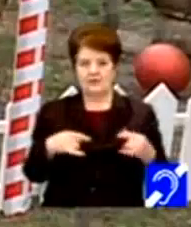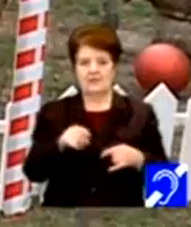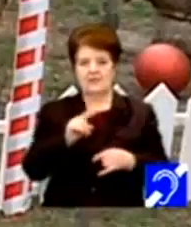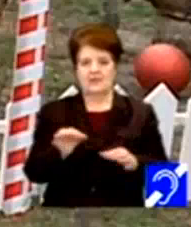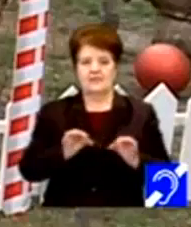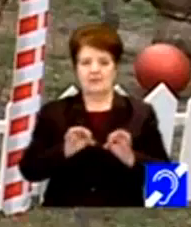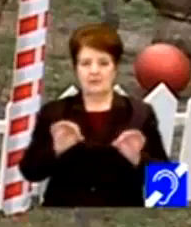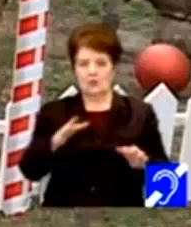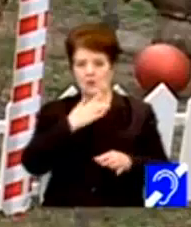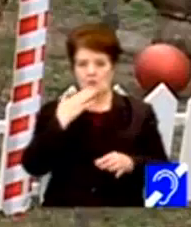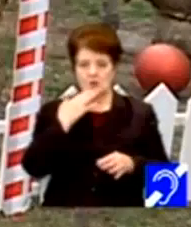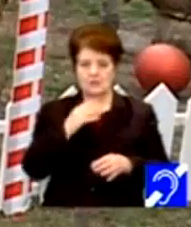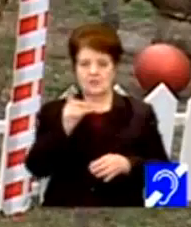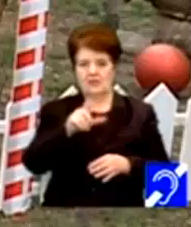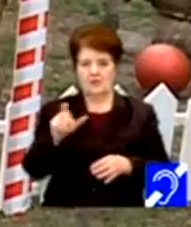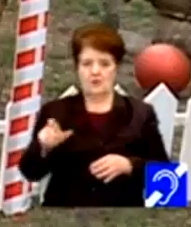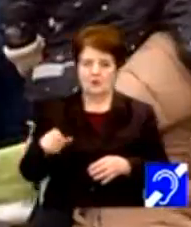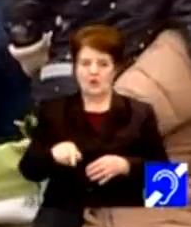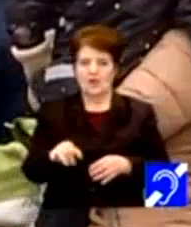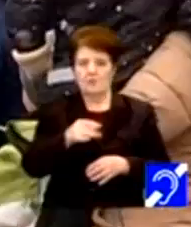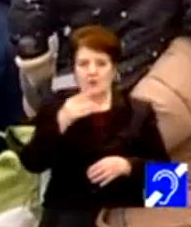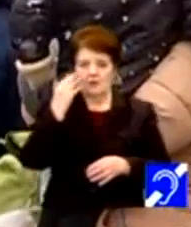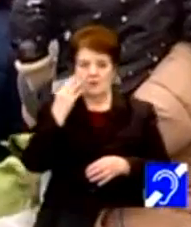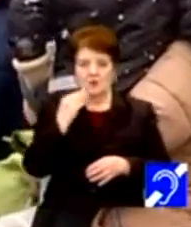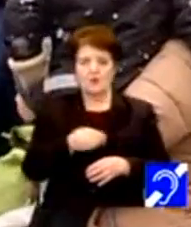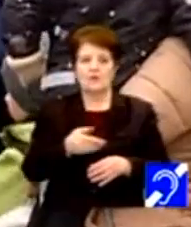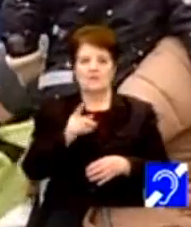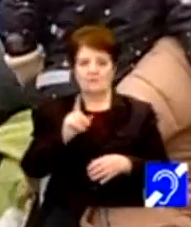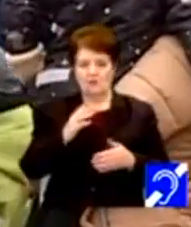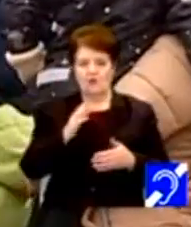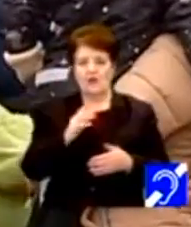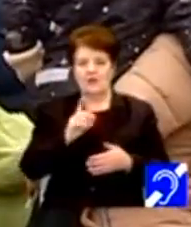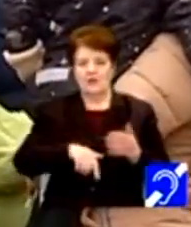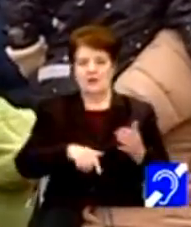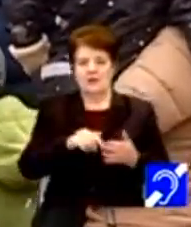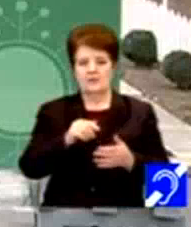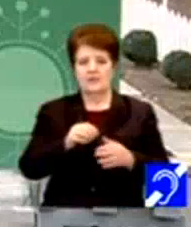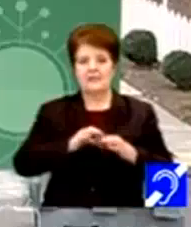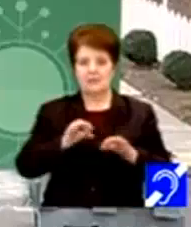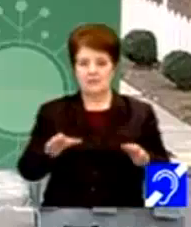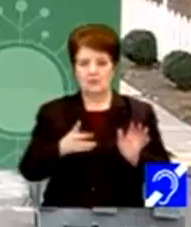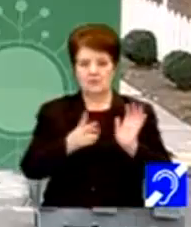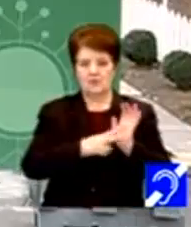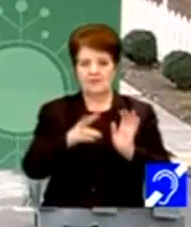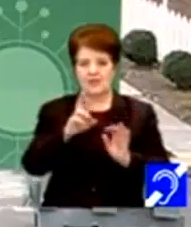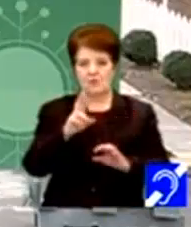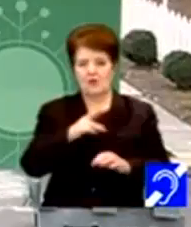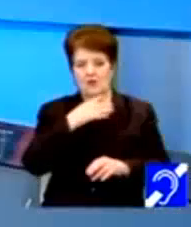sărbătoare. Mulți locuitori ai Republicii Moldova vor sărbători nașterea Domnului pe stil vechi pe data de 7 ianuarie.